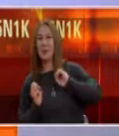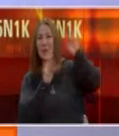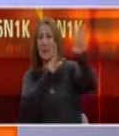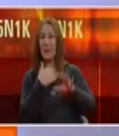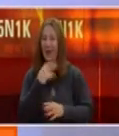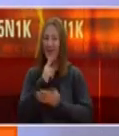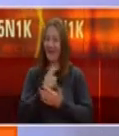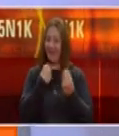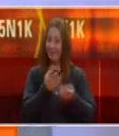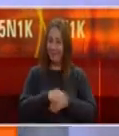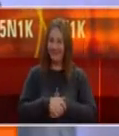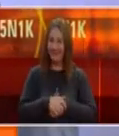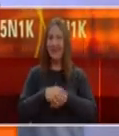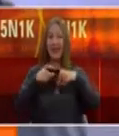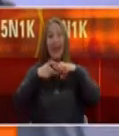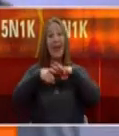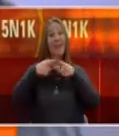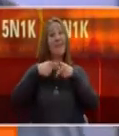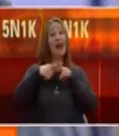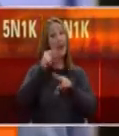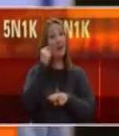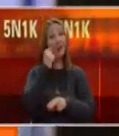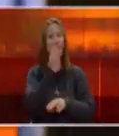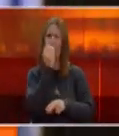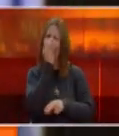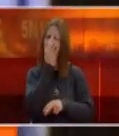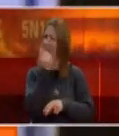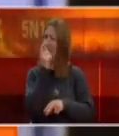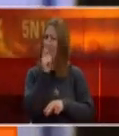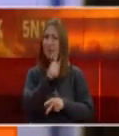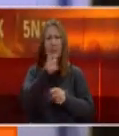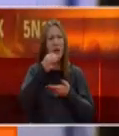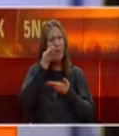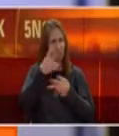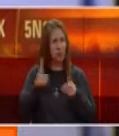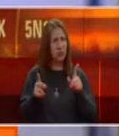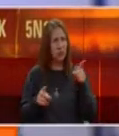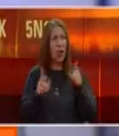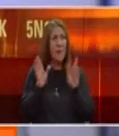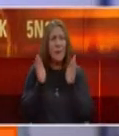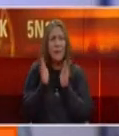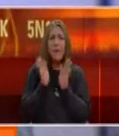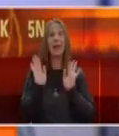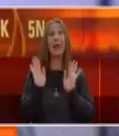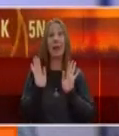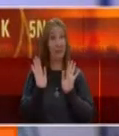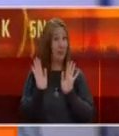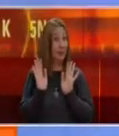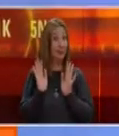konuşmanın üzerine. Vefa Demirkıran, Vefa Bey siz çok basit bir şey yaptınız aslında. Bir kafe açtınız ama bu farklı evet. Bir kafe. Nedir bu